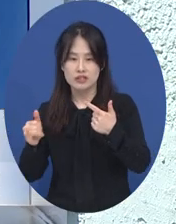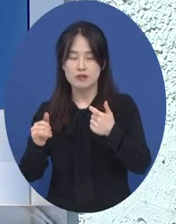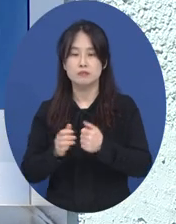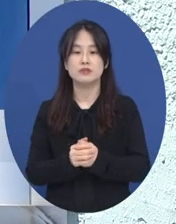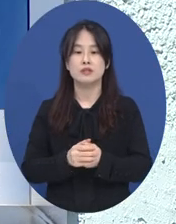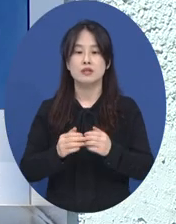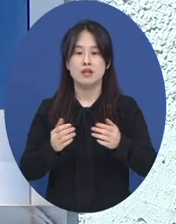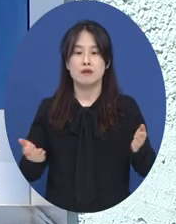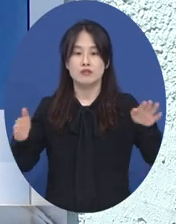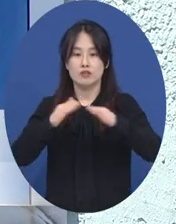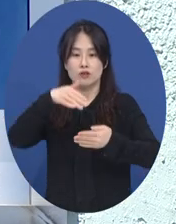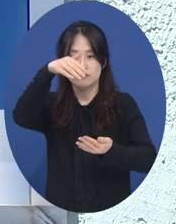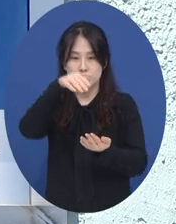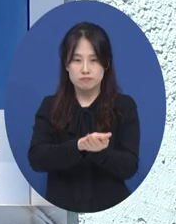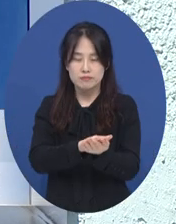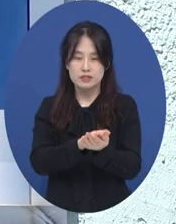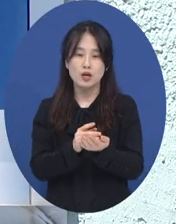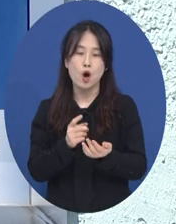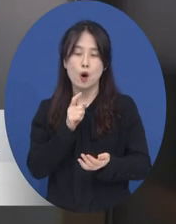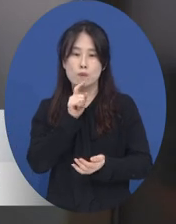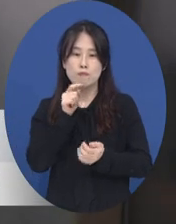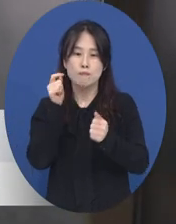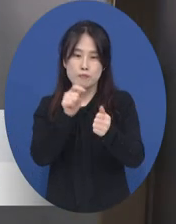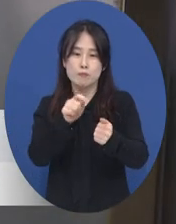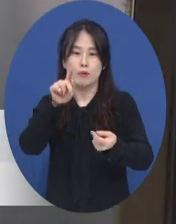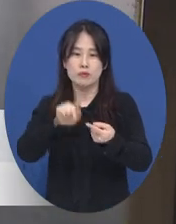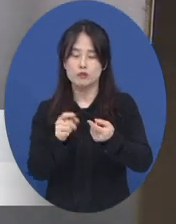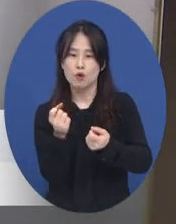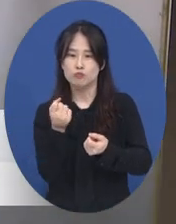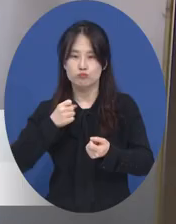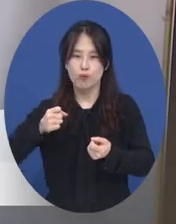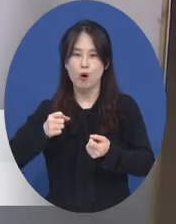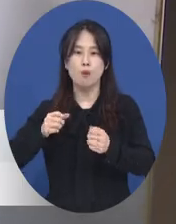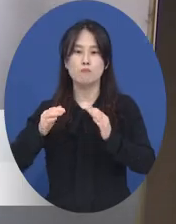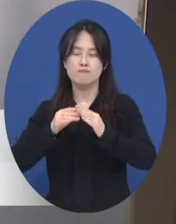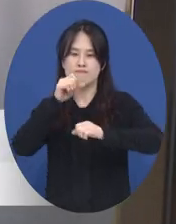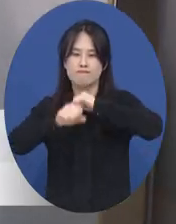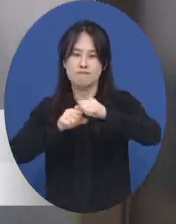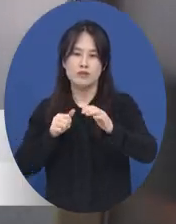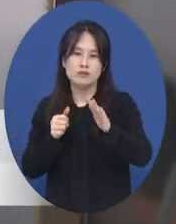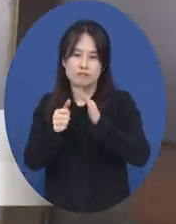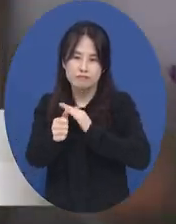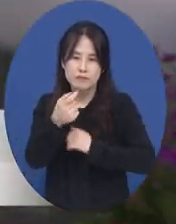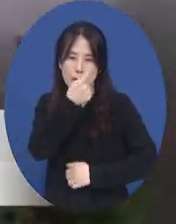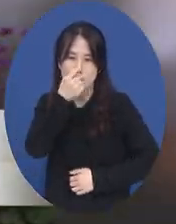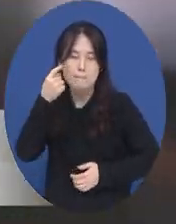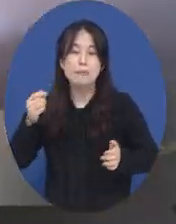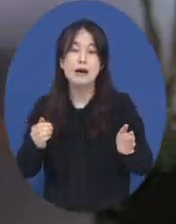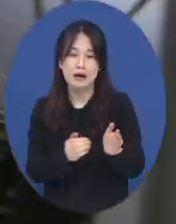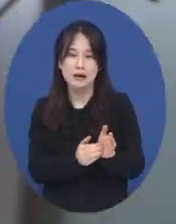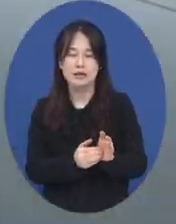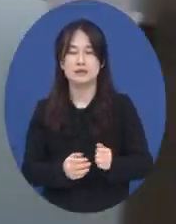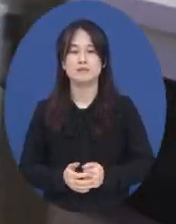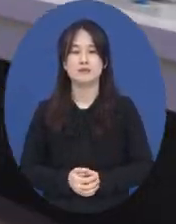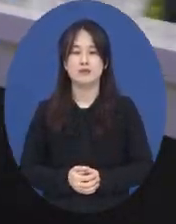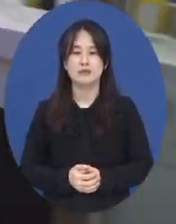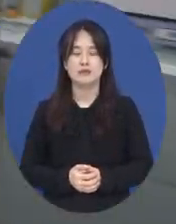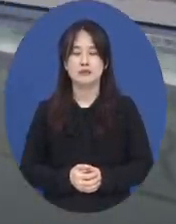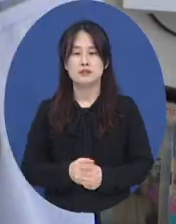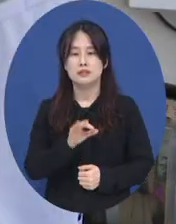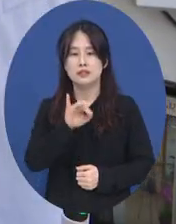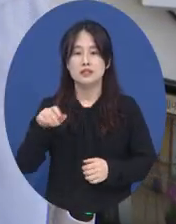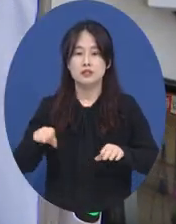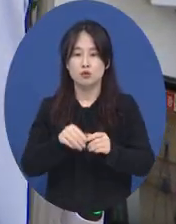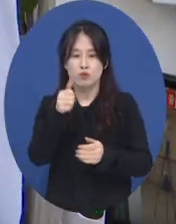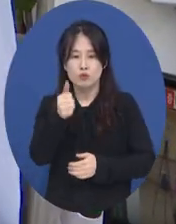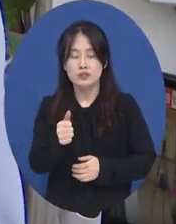폐쇄 조치가 내려진 가평군 소재 신천지예수교 시설에 무단 출입한 것으로 확인됐습니다. 도는 이 총회장